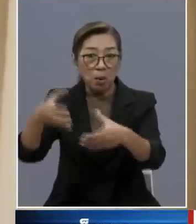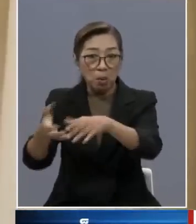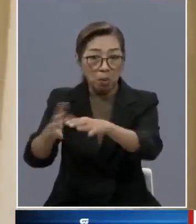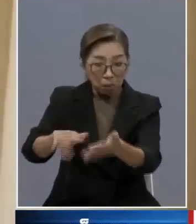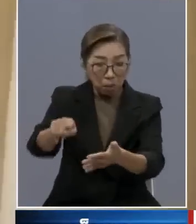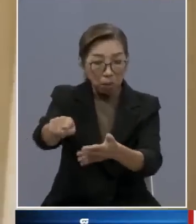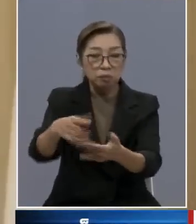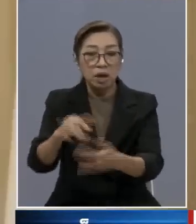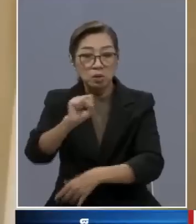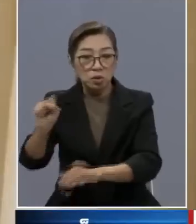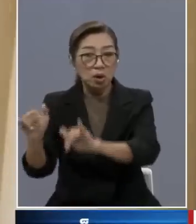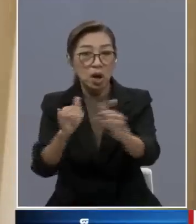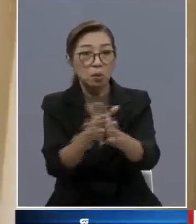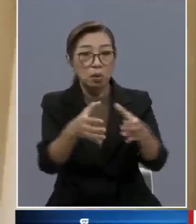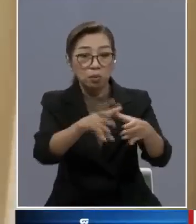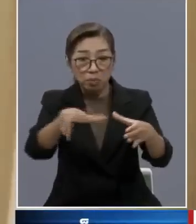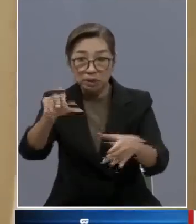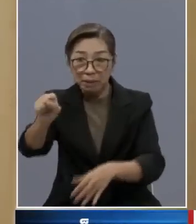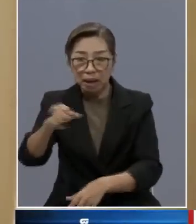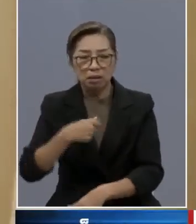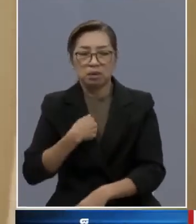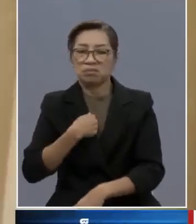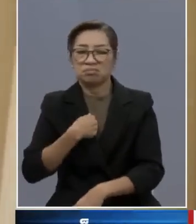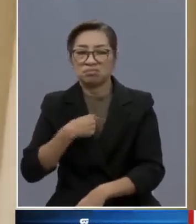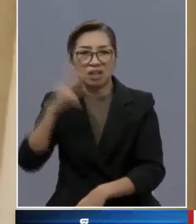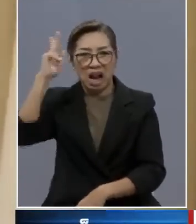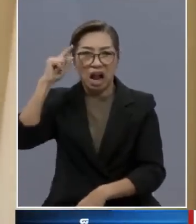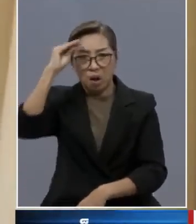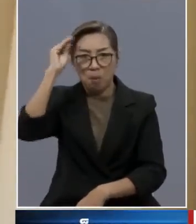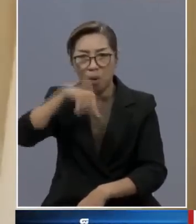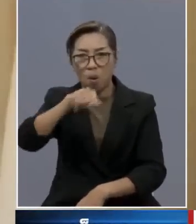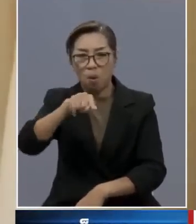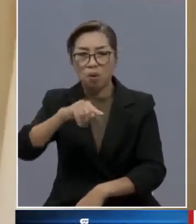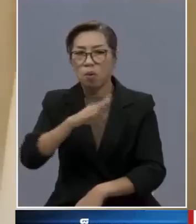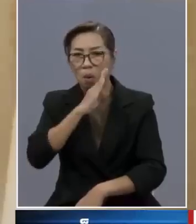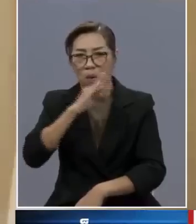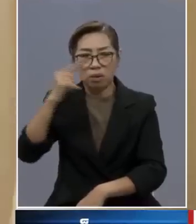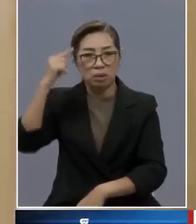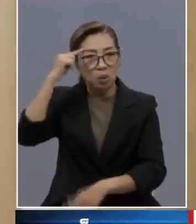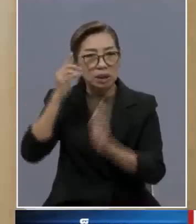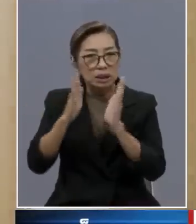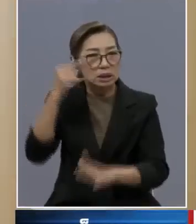เป็นเฟกนิวเป็นข่าวของผู้ที่ไม่หวังดีสร้างขึ้นในช่วงเวลานี้ครับ